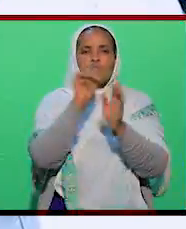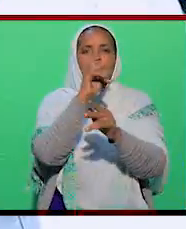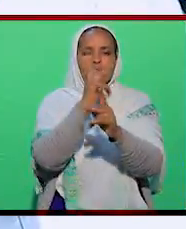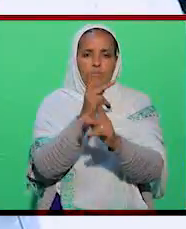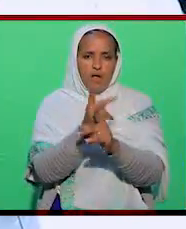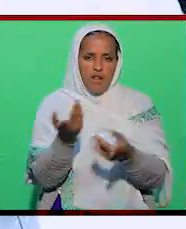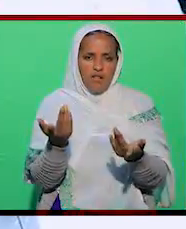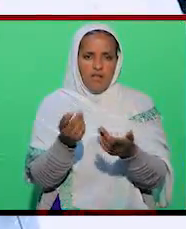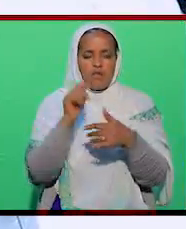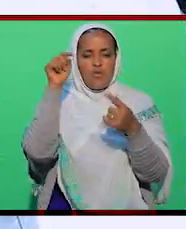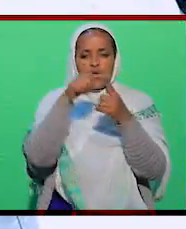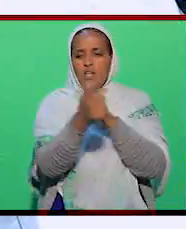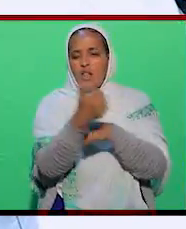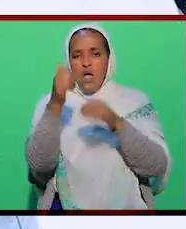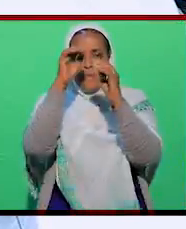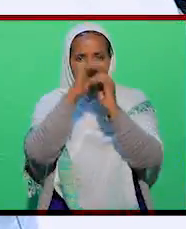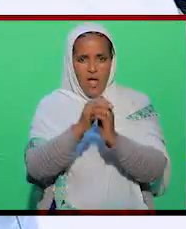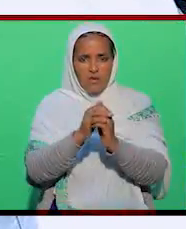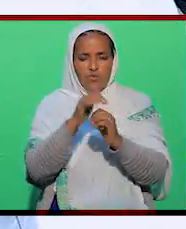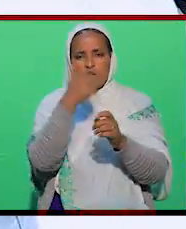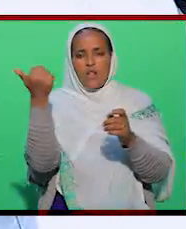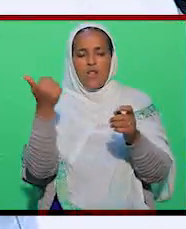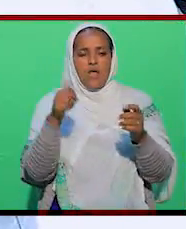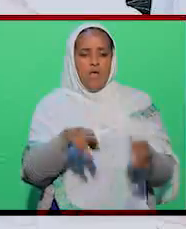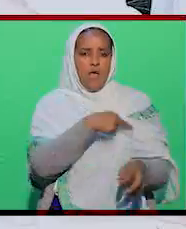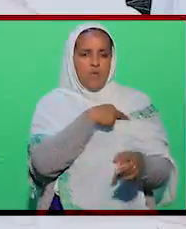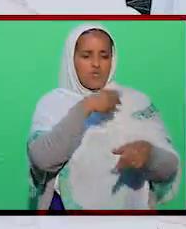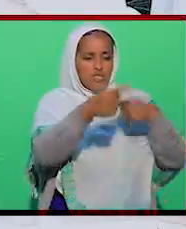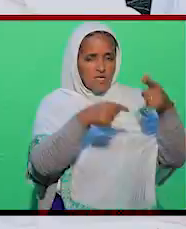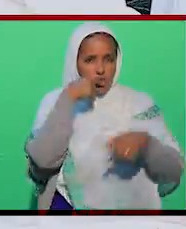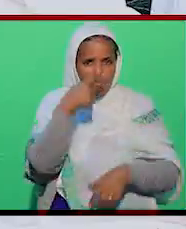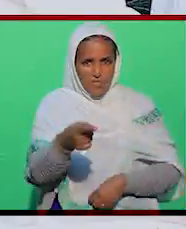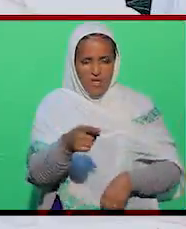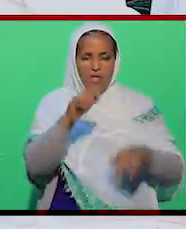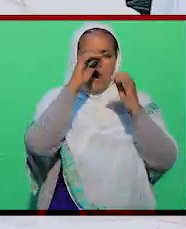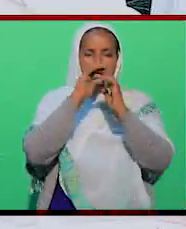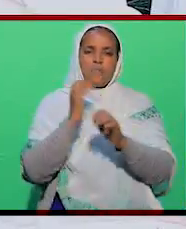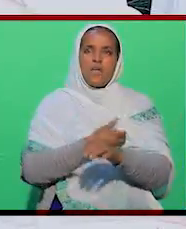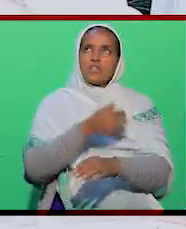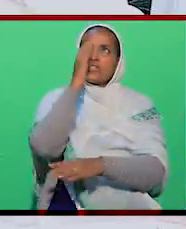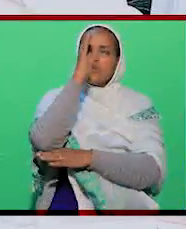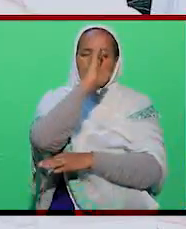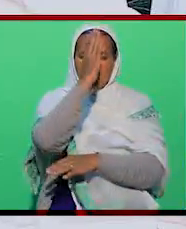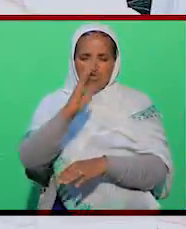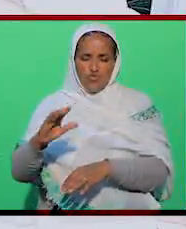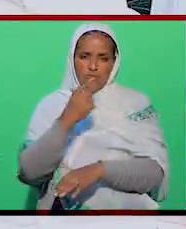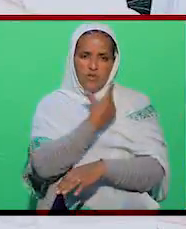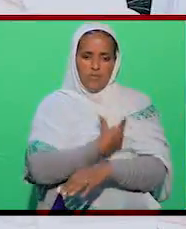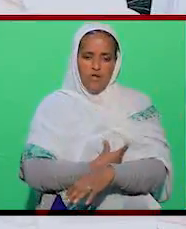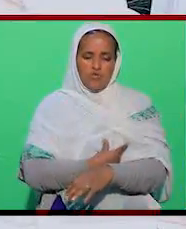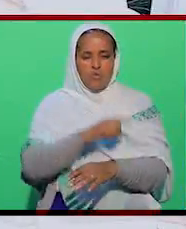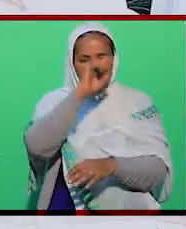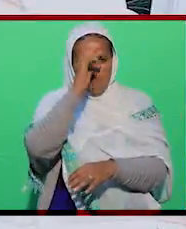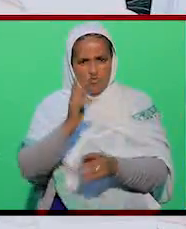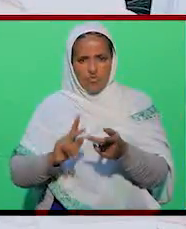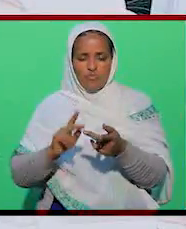ትንቢት ተፈጽሟል፣ ምን ትጠብቃለህ? ስለዚህ ወደ ሌላ አምላክ፣ ወደ ሌላ እምነት፣ ወደ ሌላ ሃይማኖት እንሂድ ቢልህ አምላካችሁን እግዚአብሔርን